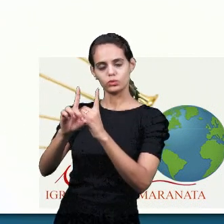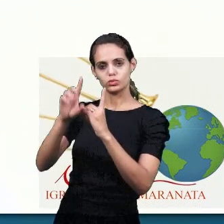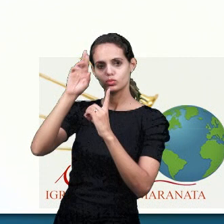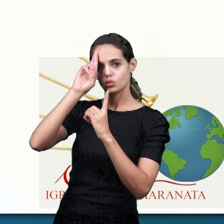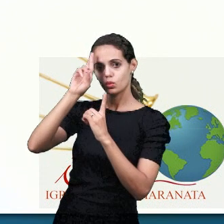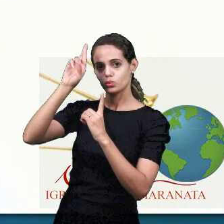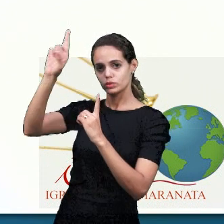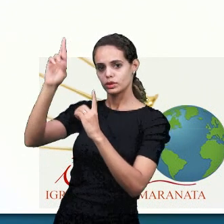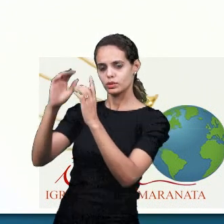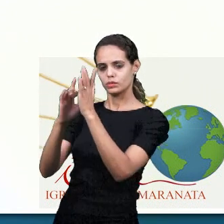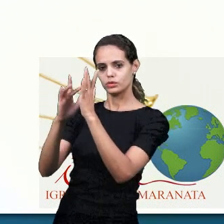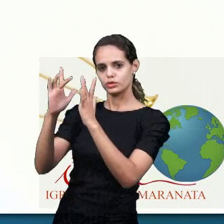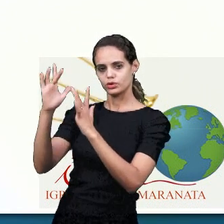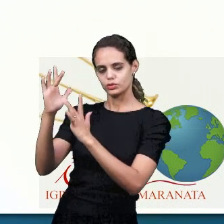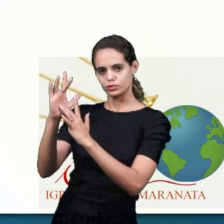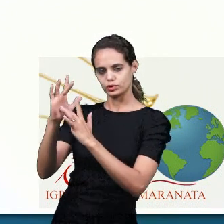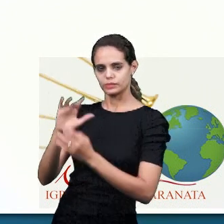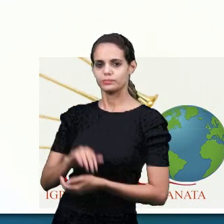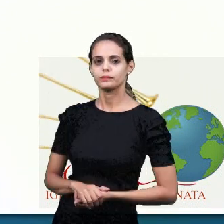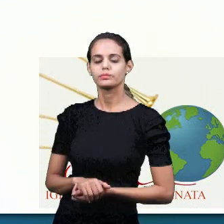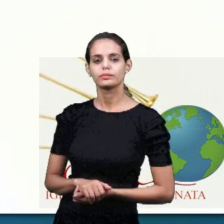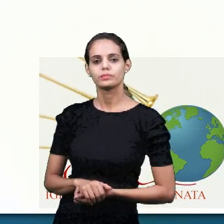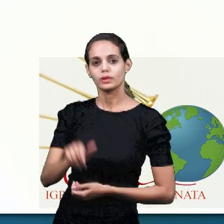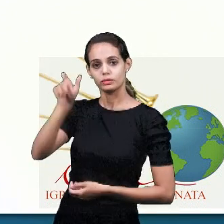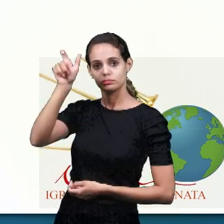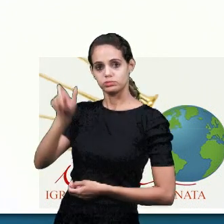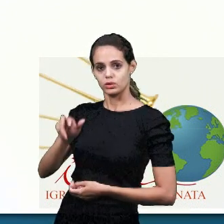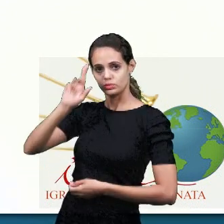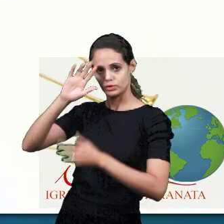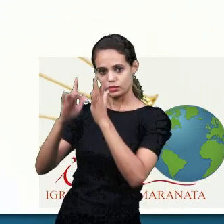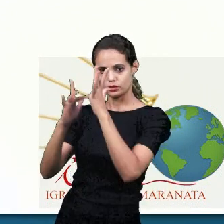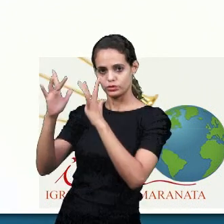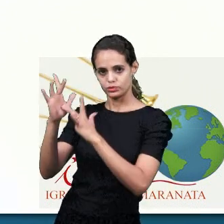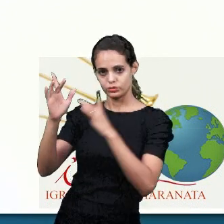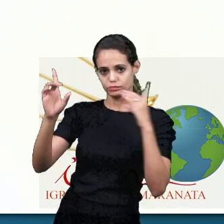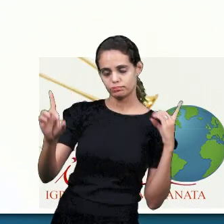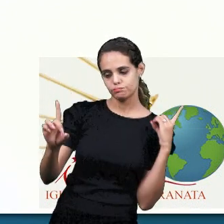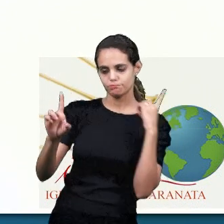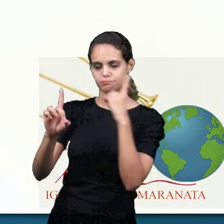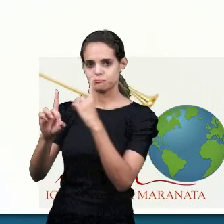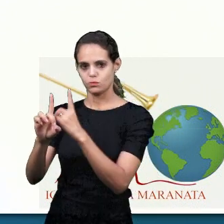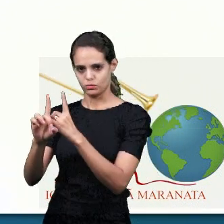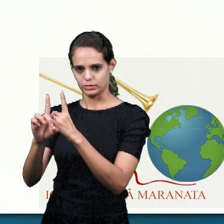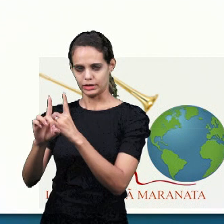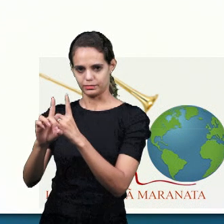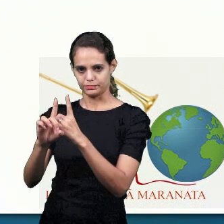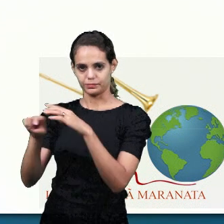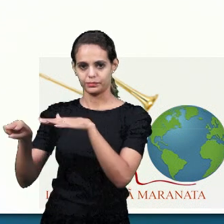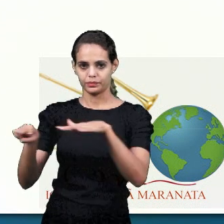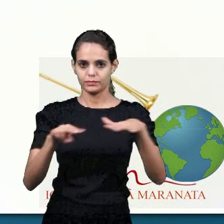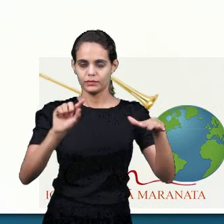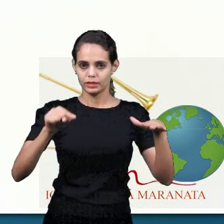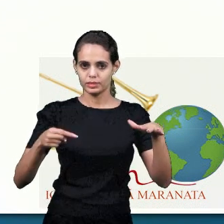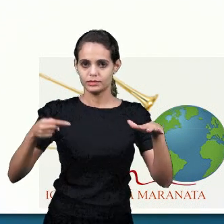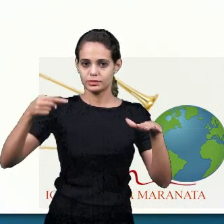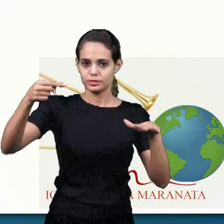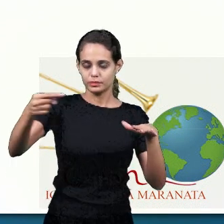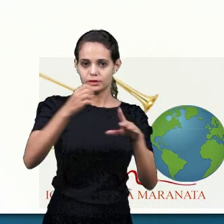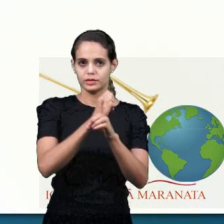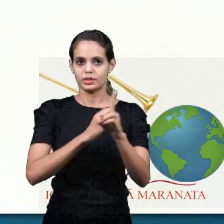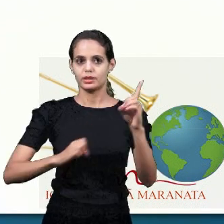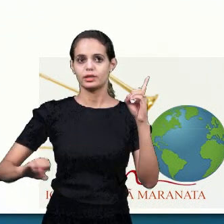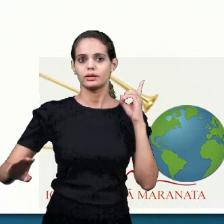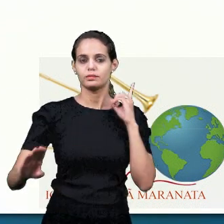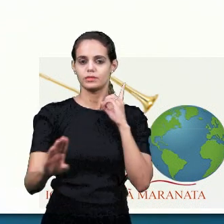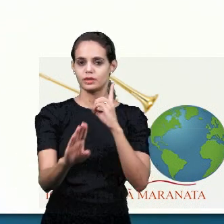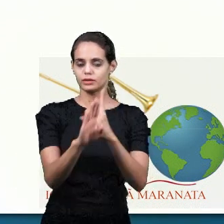Seigneur Jésus. On va aborder ces sujets à partir de la semaine prochaine. Ici, une information. Nous allons mettre en évidence